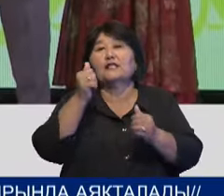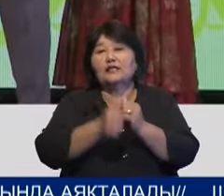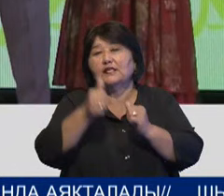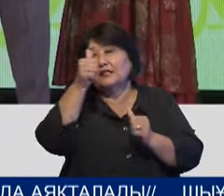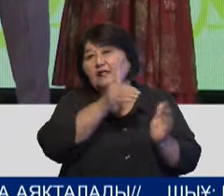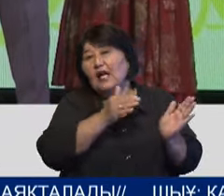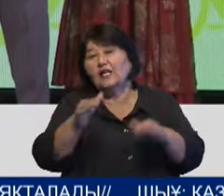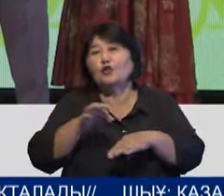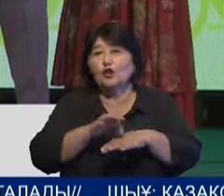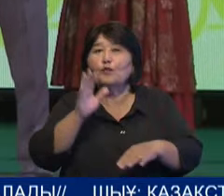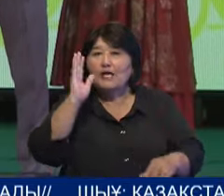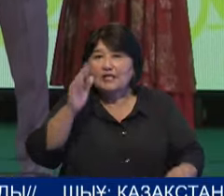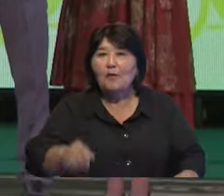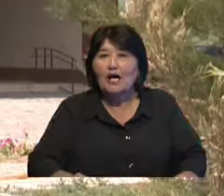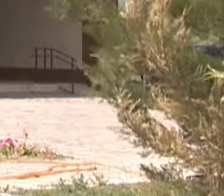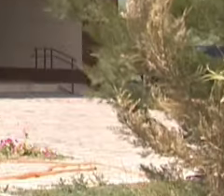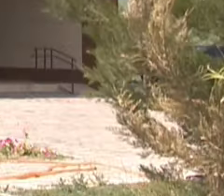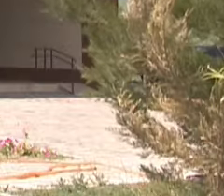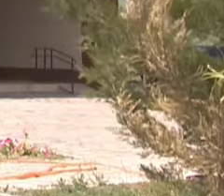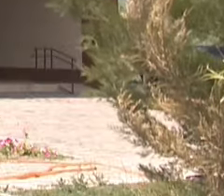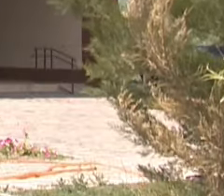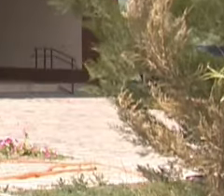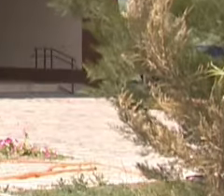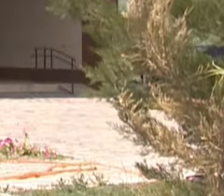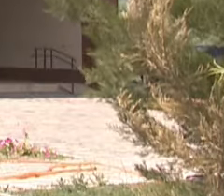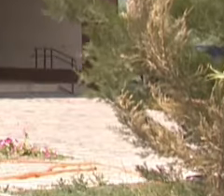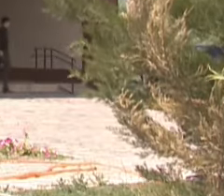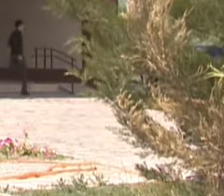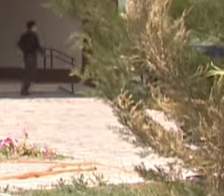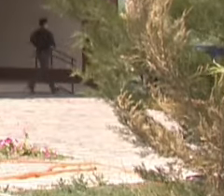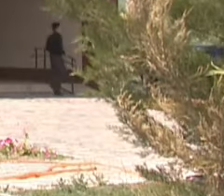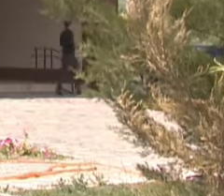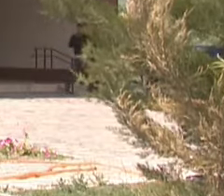ұйымдастырылмақ. Елжас Әбілда, Санжар Мансур, Еркебұлан Шәукенбаев, Қызылорда телеарнасы, Қармақшы ауданынан.